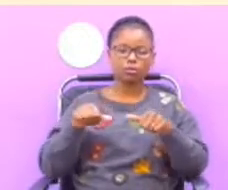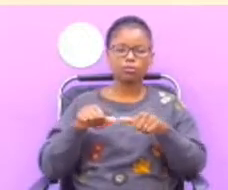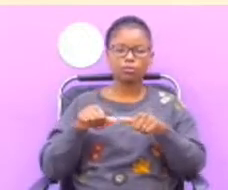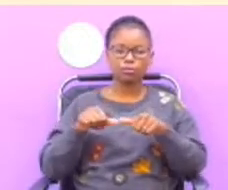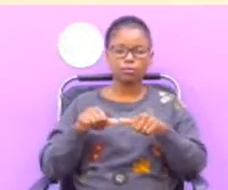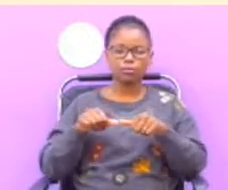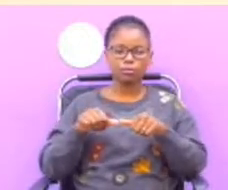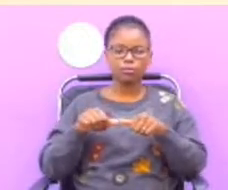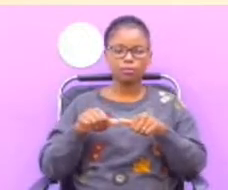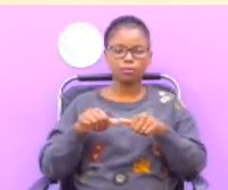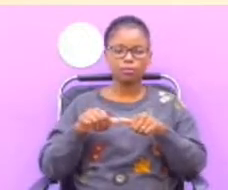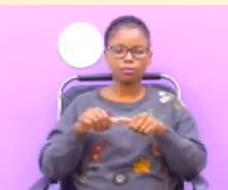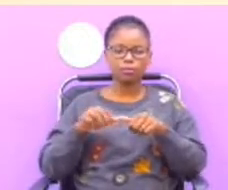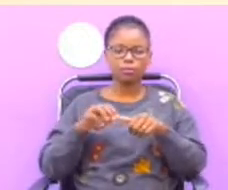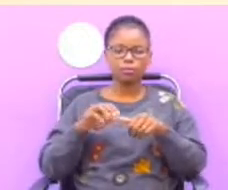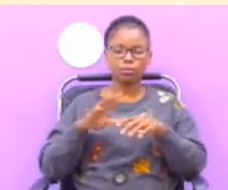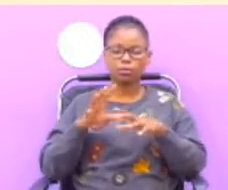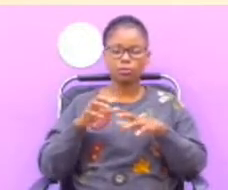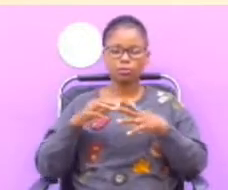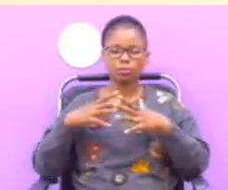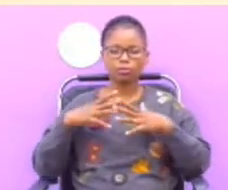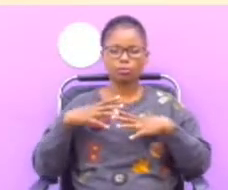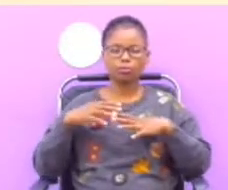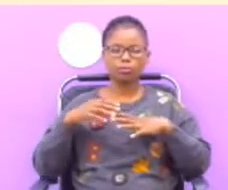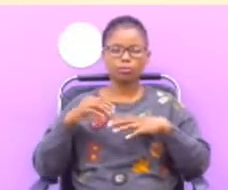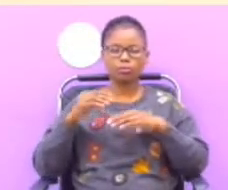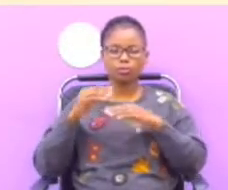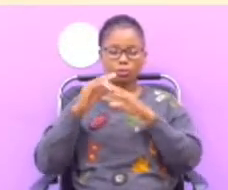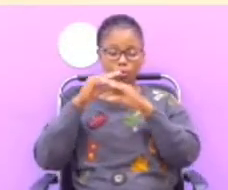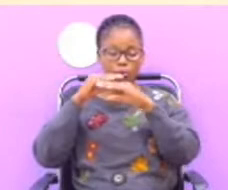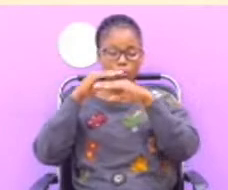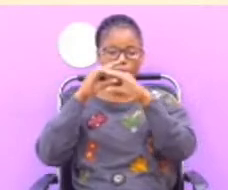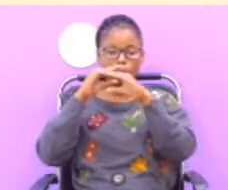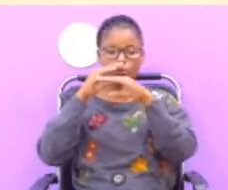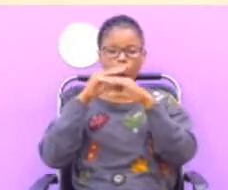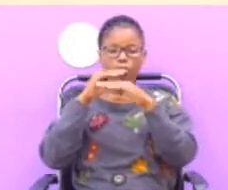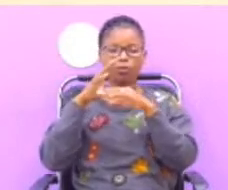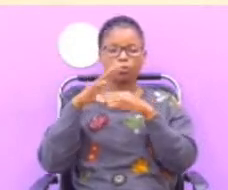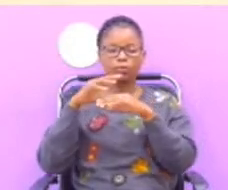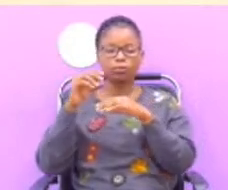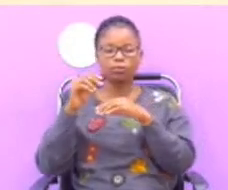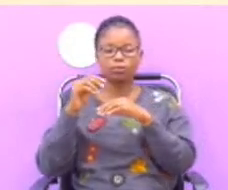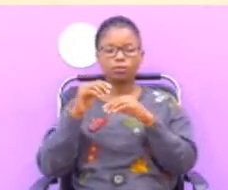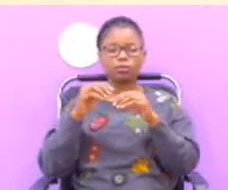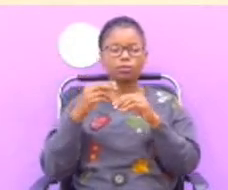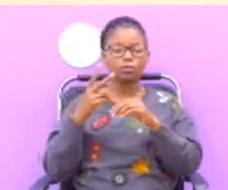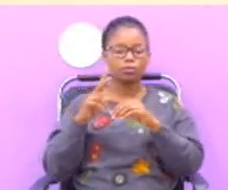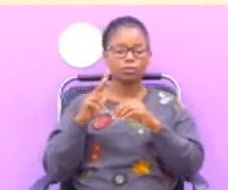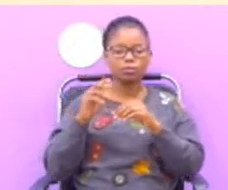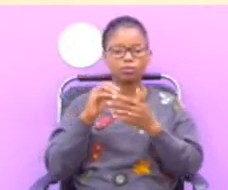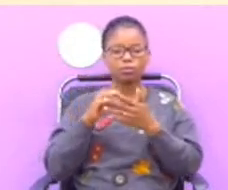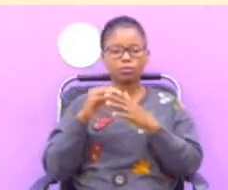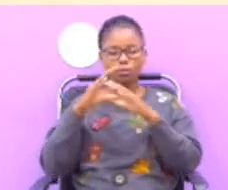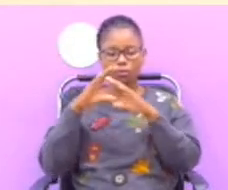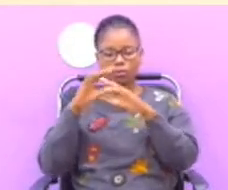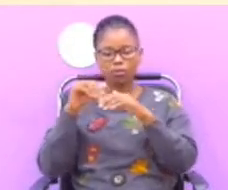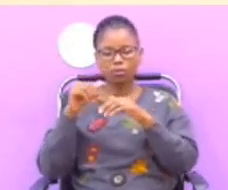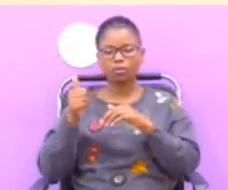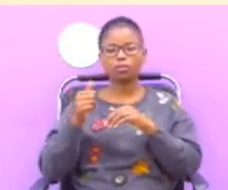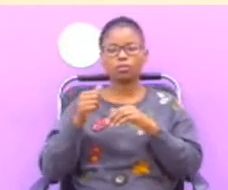mũraika agakorwo arĩ na coro wake. Mũraika wa mbere ageka ũũ gũgathiĩ ũũ, wa kerĩ ageka ũũ gũgathiĩ